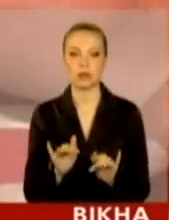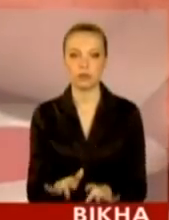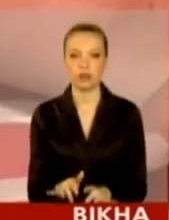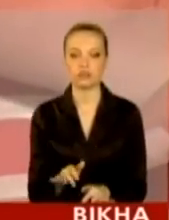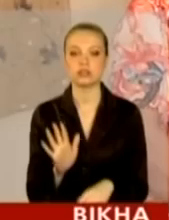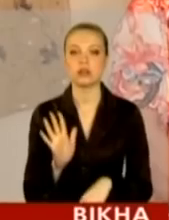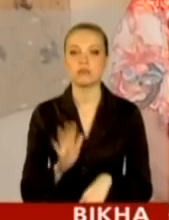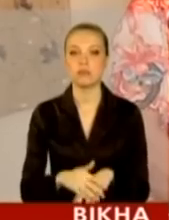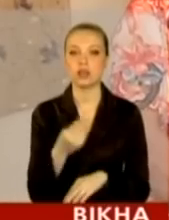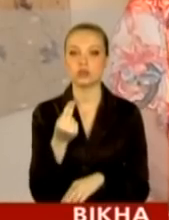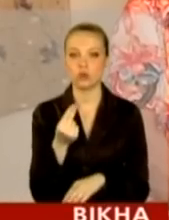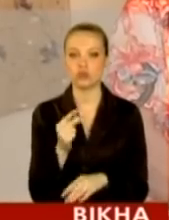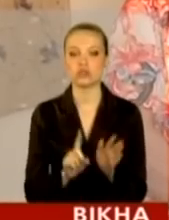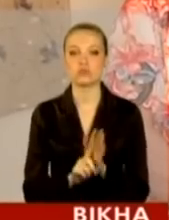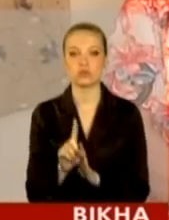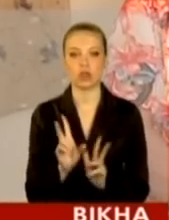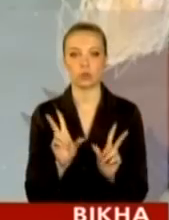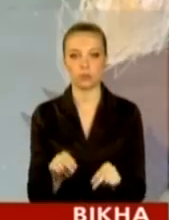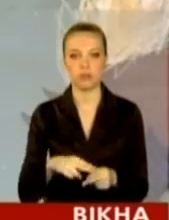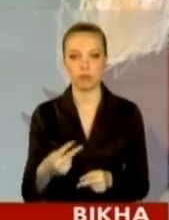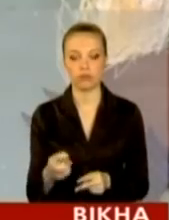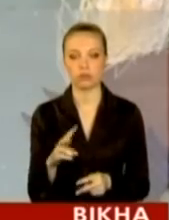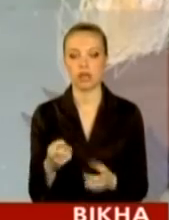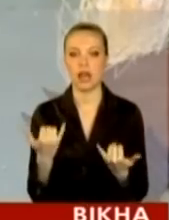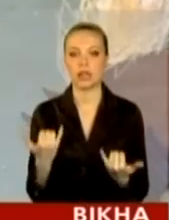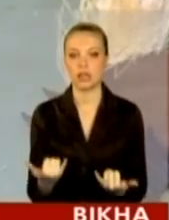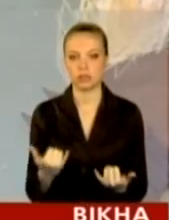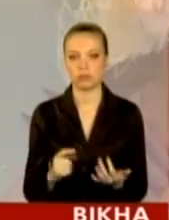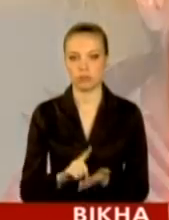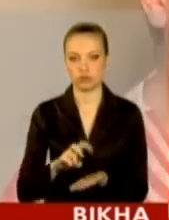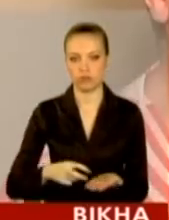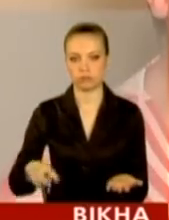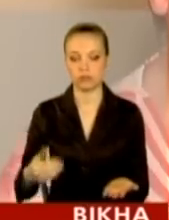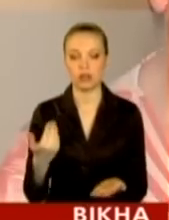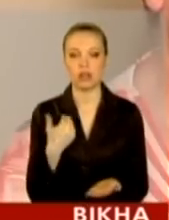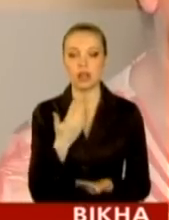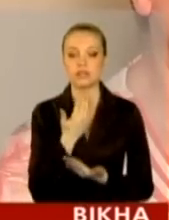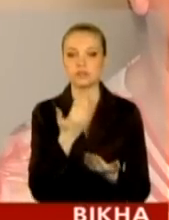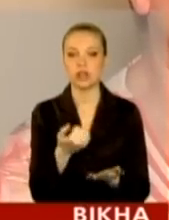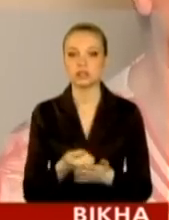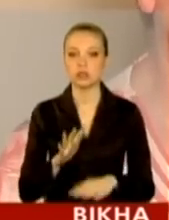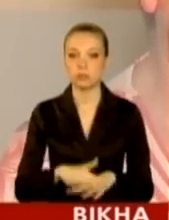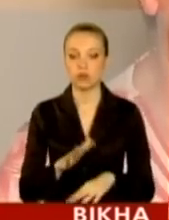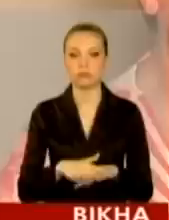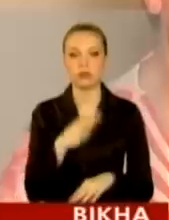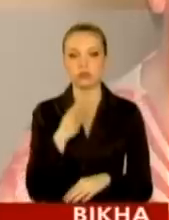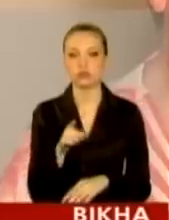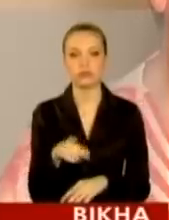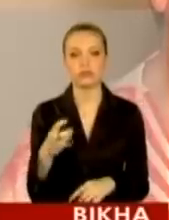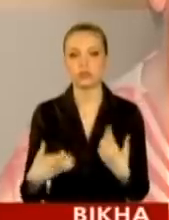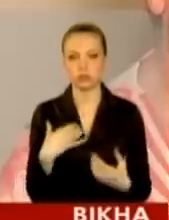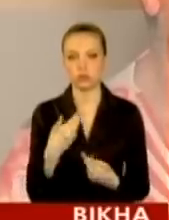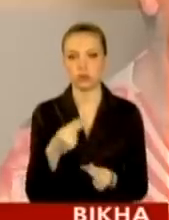провадження, банк гроші спершу обіцяв повернути, та тепер дав заднього. Я зверталася до банку, вони сказали, що не безпокуйтеся,